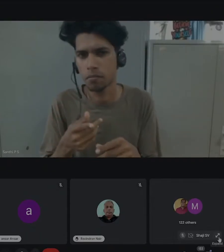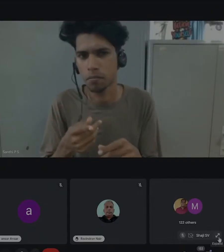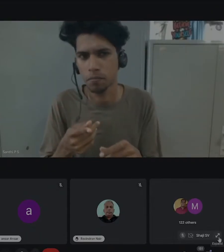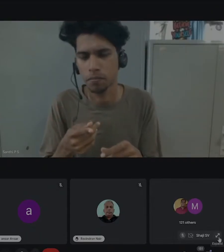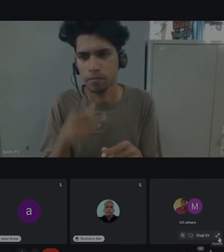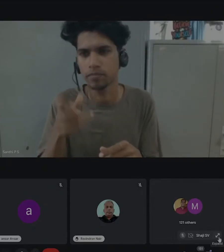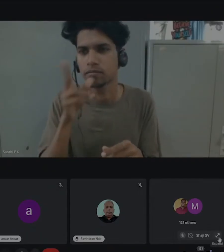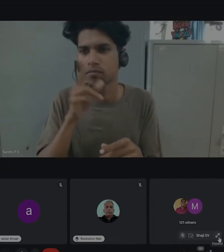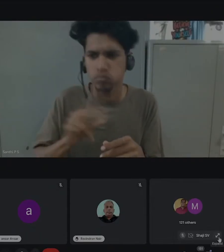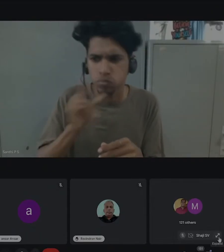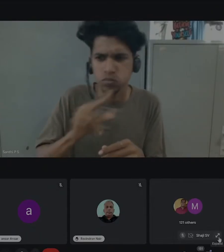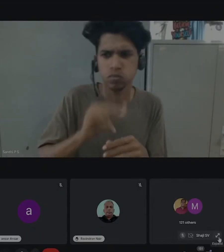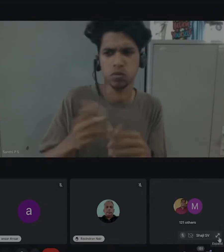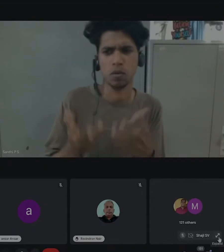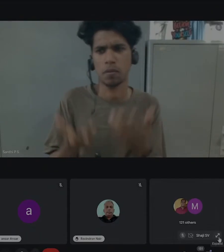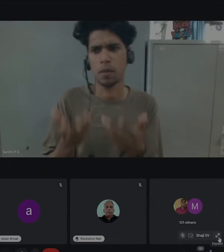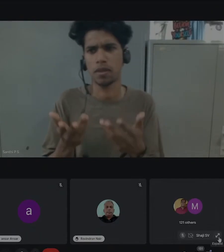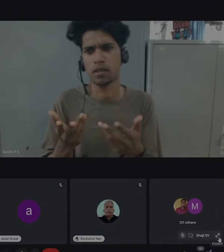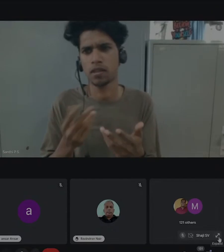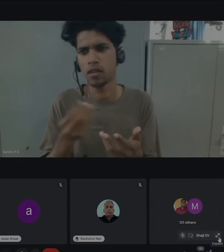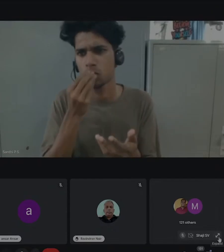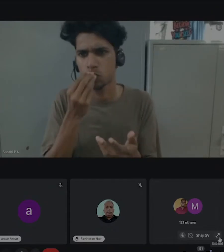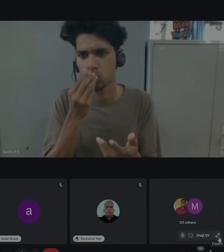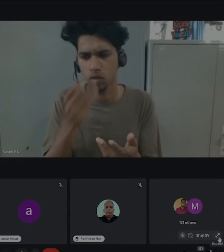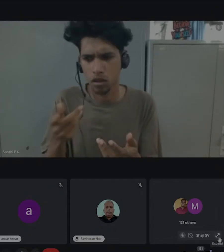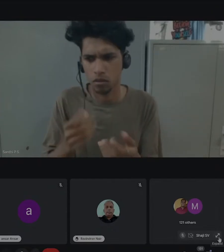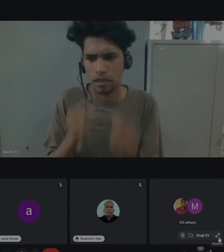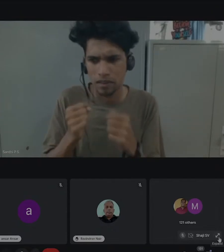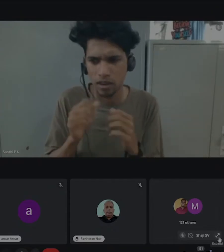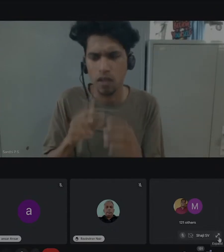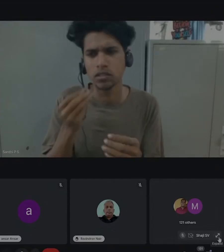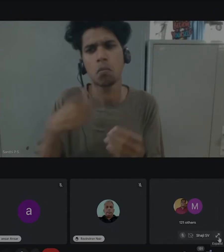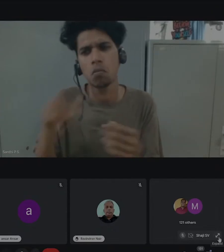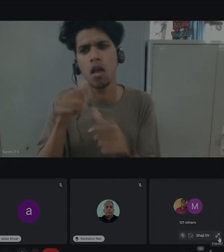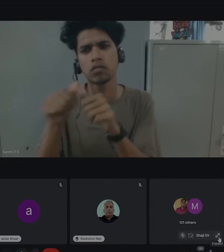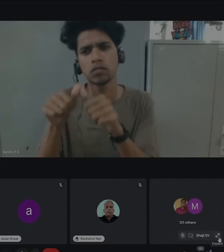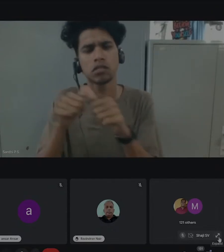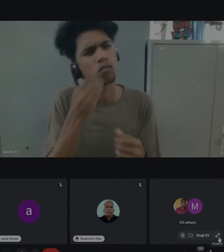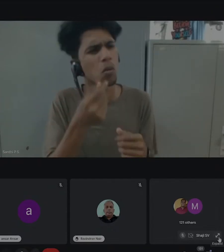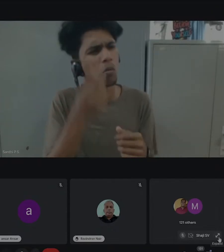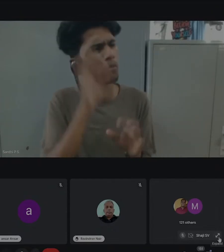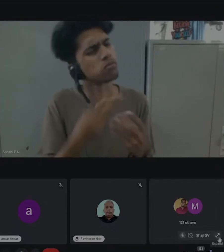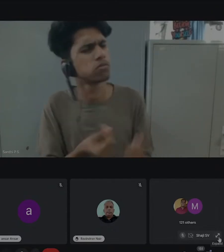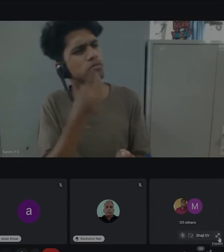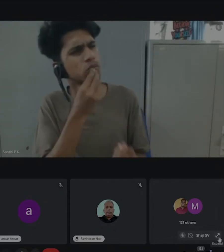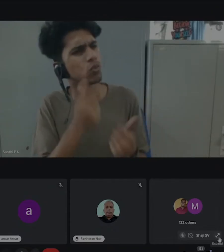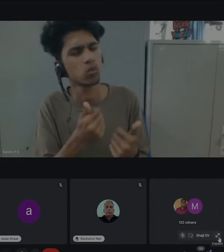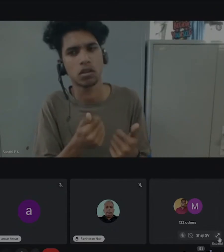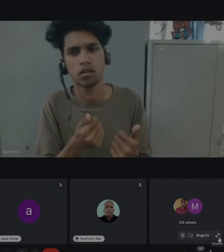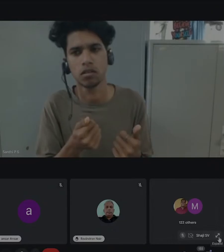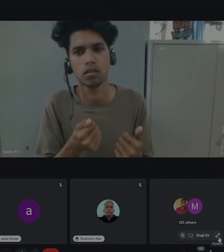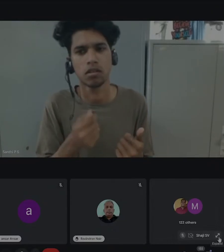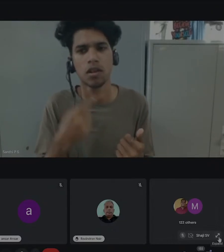അവർ പറയുന്നതാകാം, ഭക്ഷണം കഴിക്കാൻ ബുദ്ധിമുട്ടുണ്ടോ എന്ന് ചോദിച്ചാൽ ഇല്ല എന്നേ പൊതുവെ എല്ലാവരും പറയാറുള്ളൂ. പക്ഷെ എന്നിരുന്നാലും മൈക്ക് ഒന്ന്